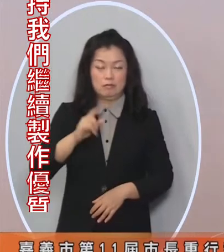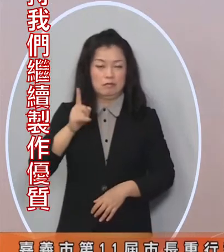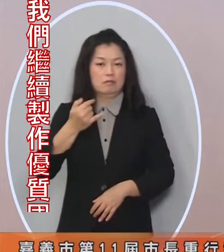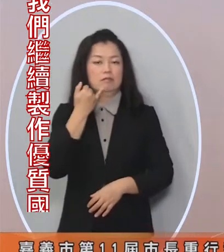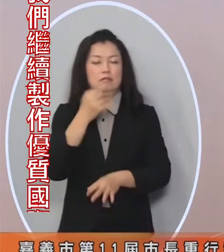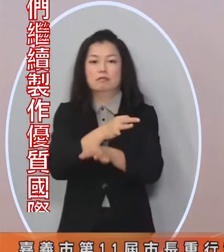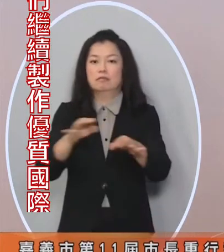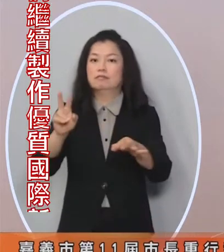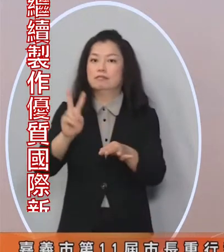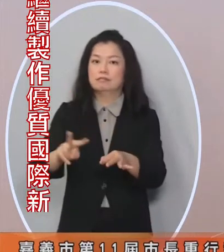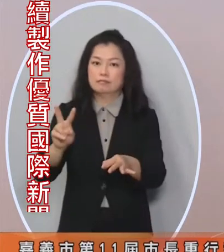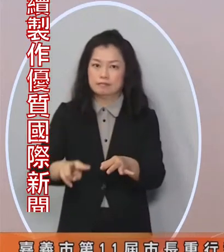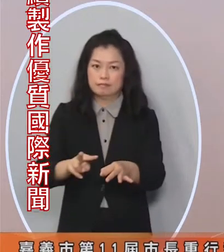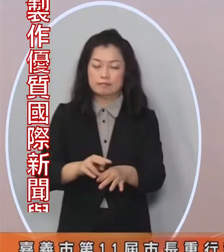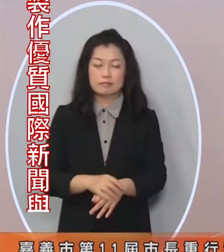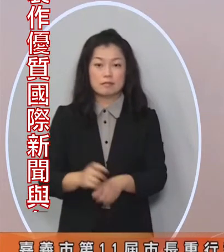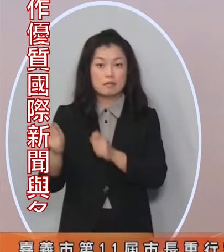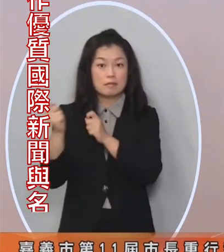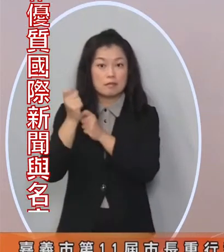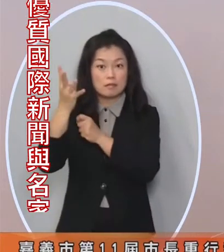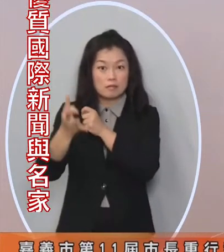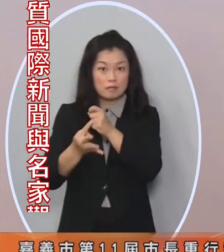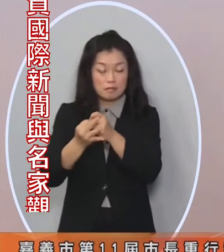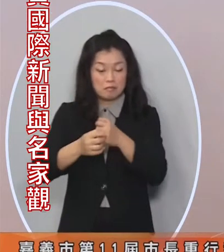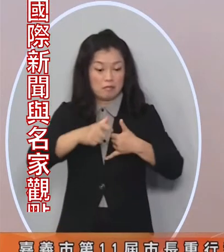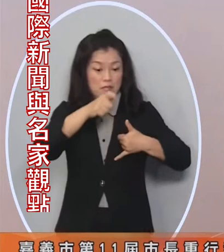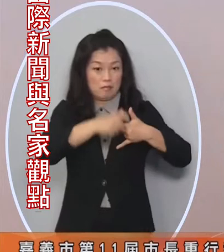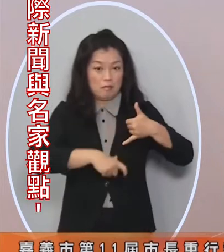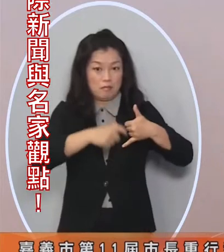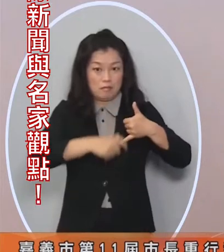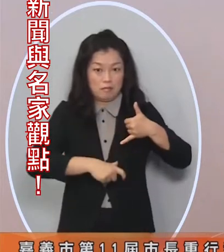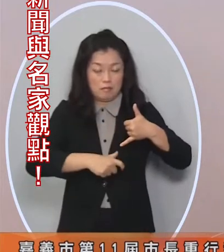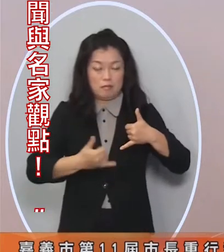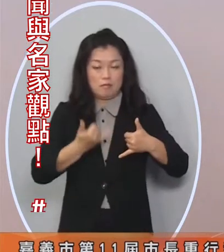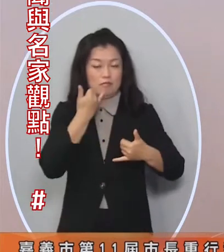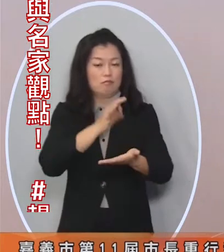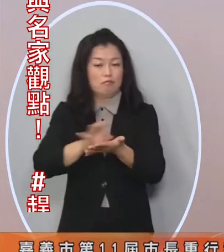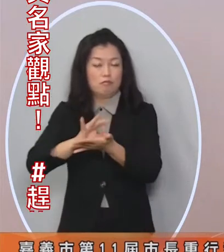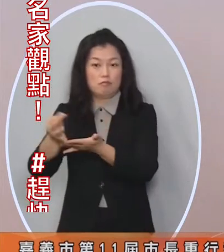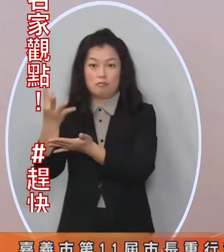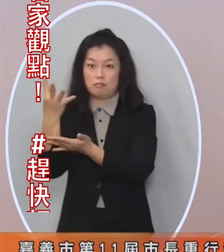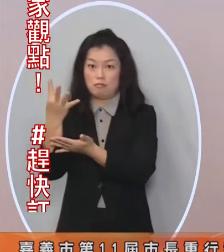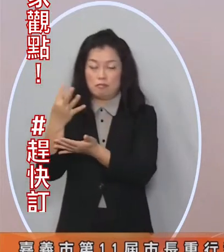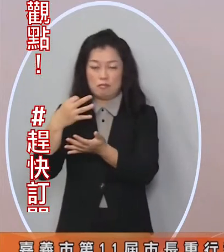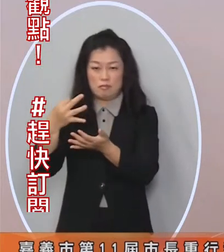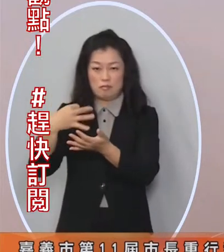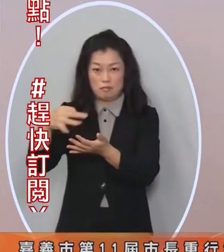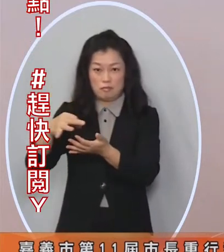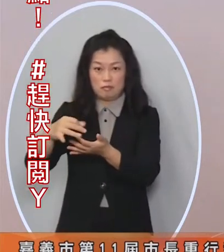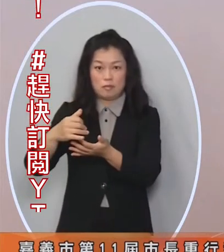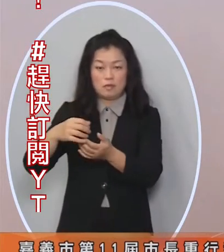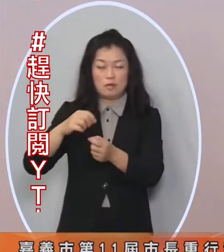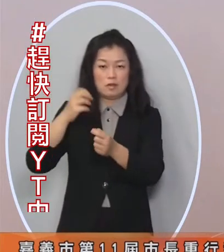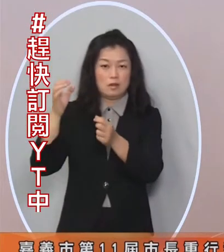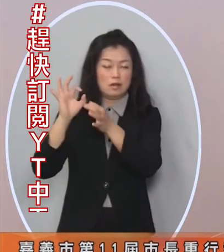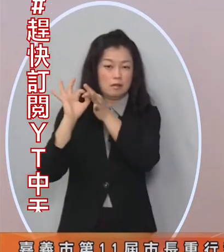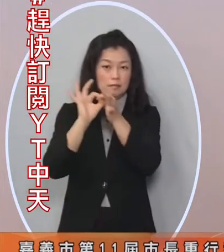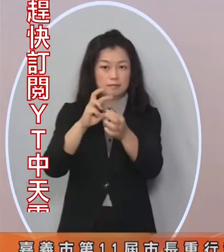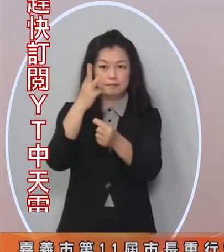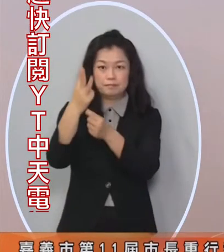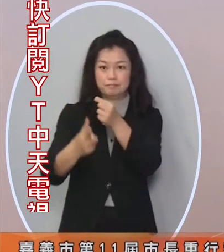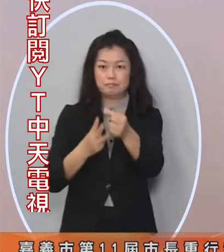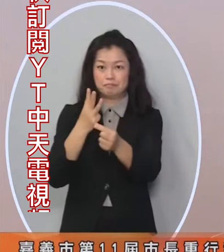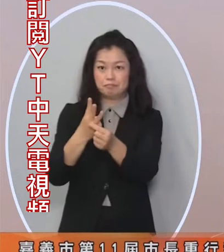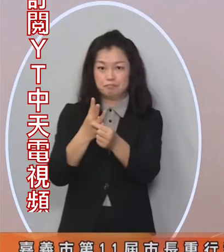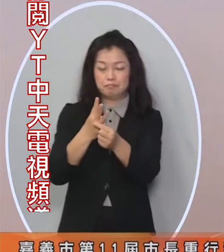此我们在这几年个人所支配所得马连续三档创历史的新高，还超越过